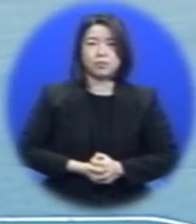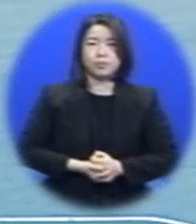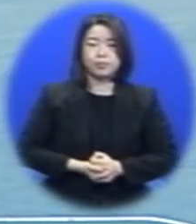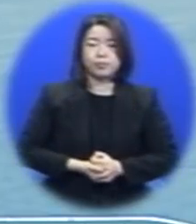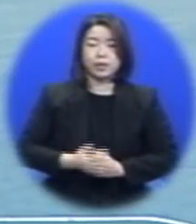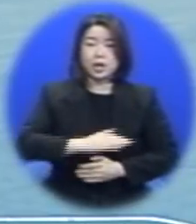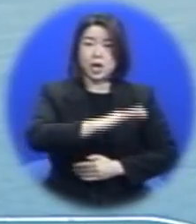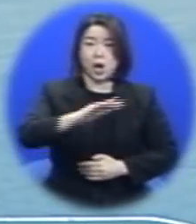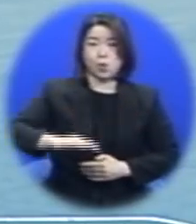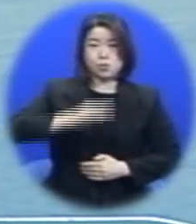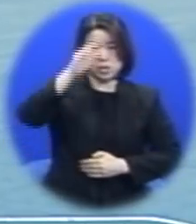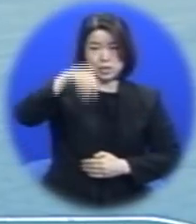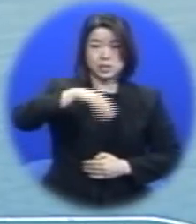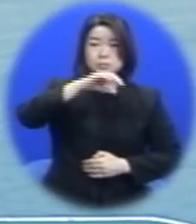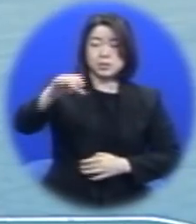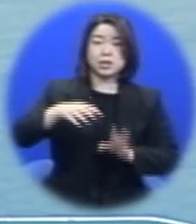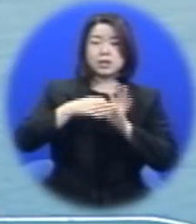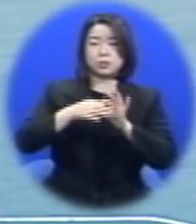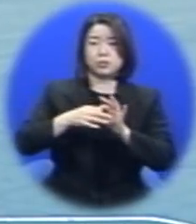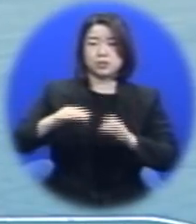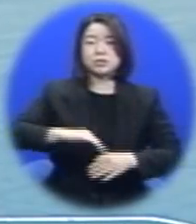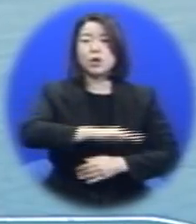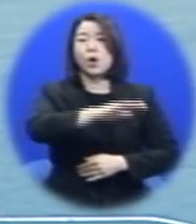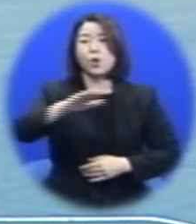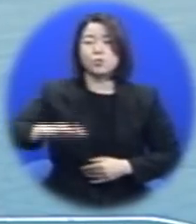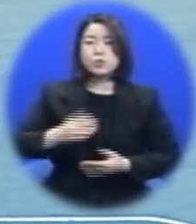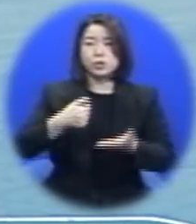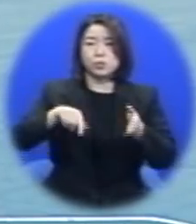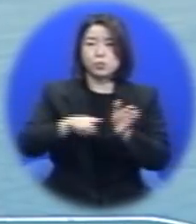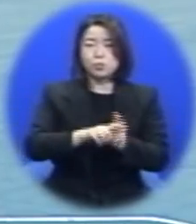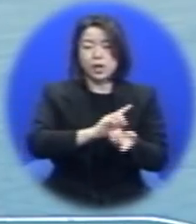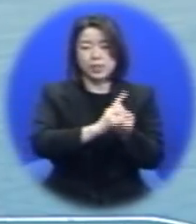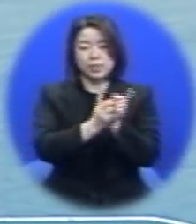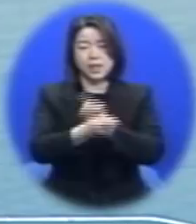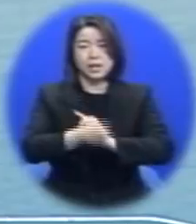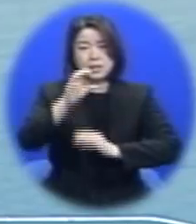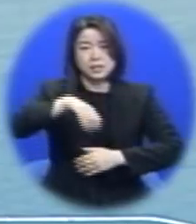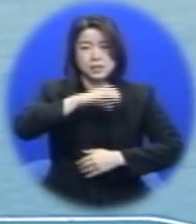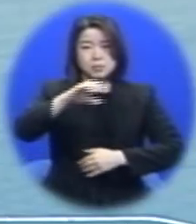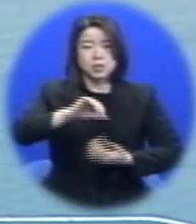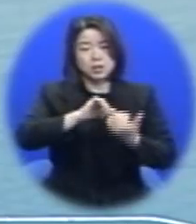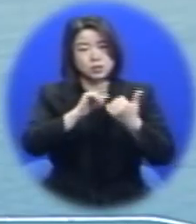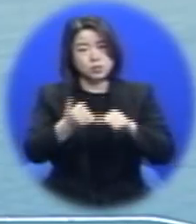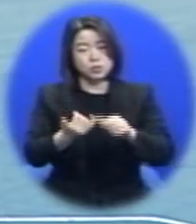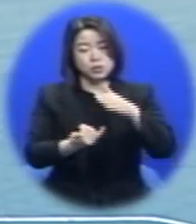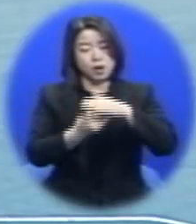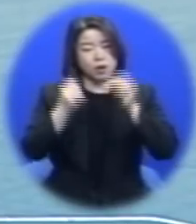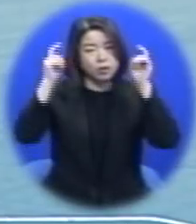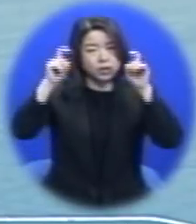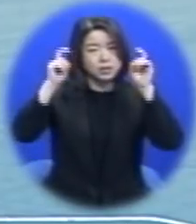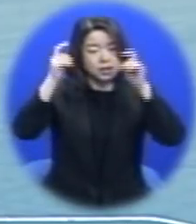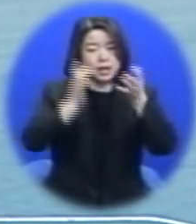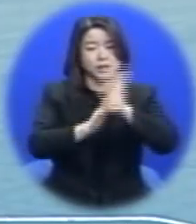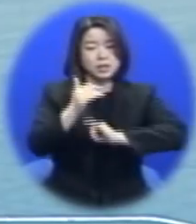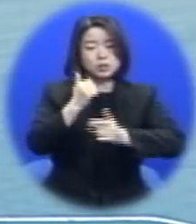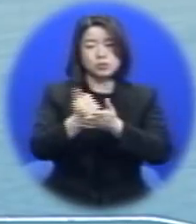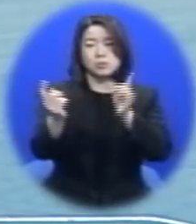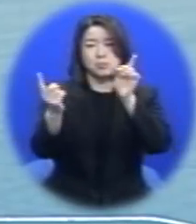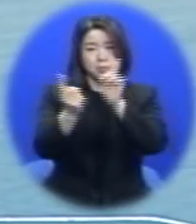우리는 십자가를 통해서 우리를 위해 대신 십자가에서 죽으신 어린 양 예수님을 만나는 겁니다.